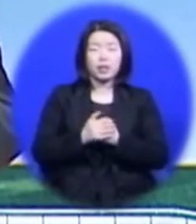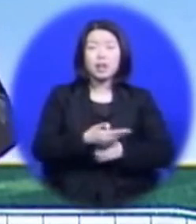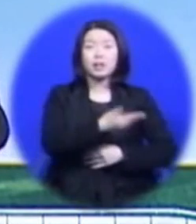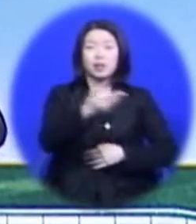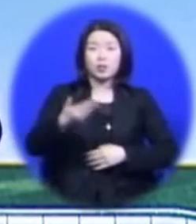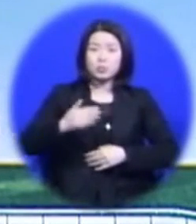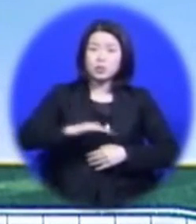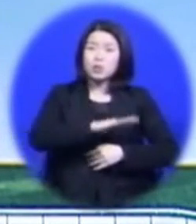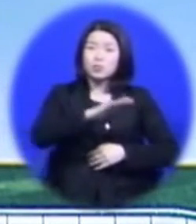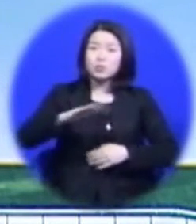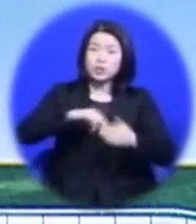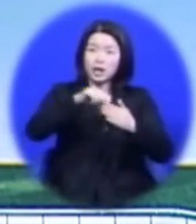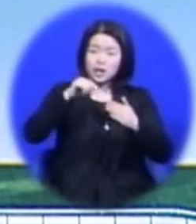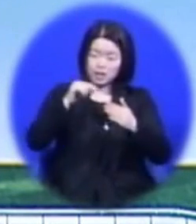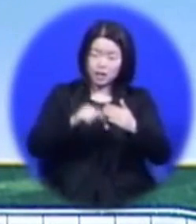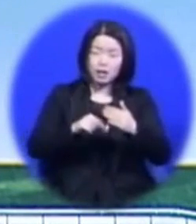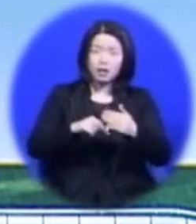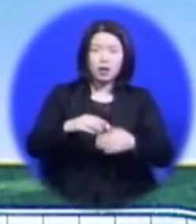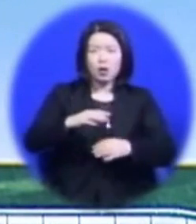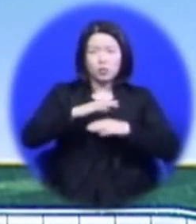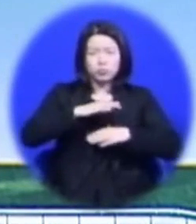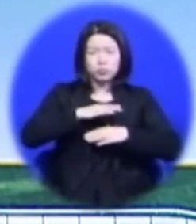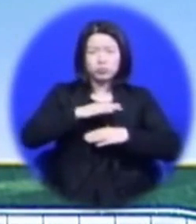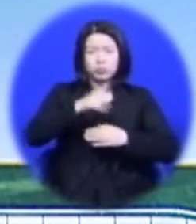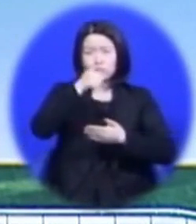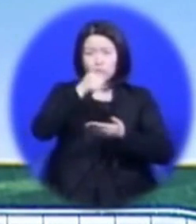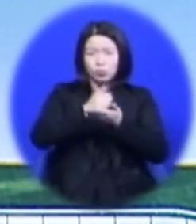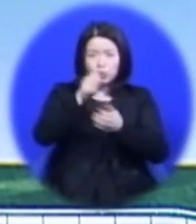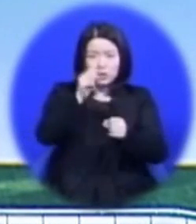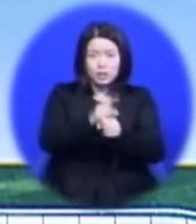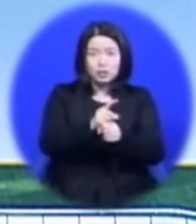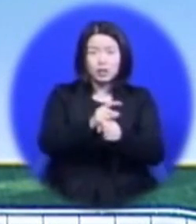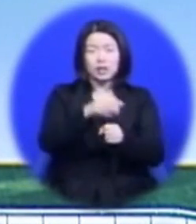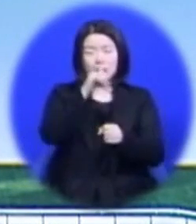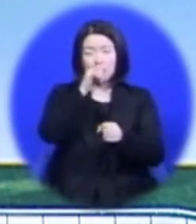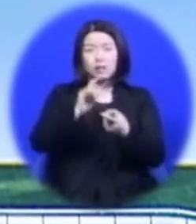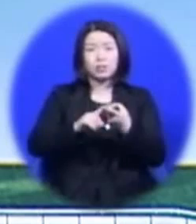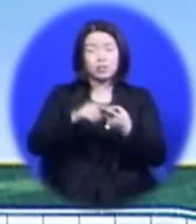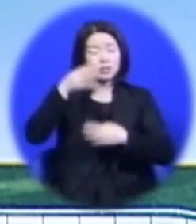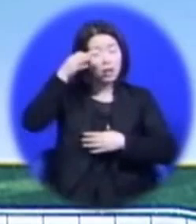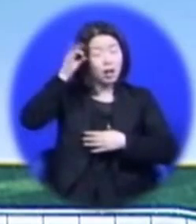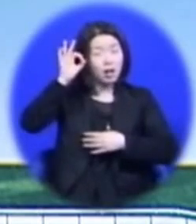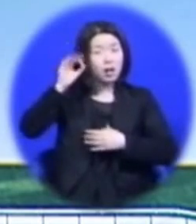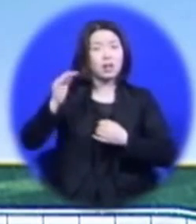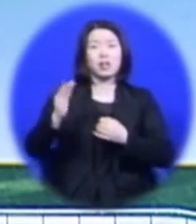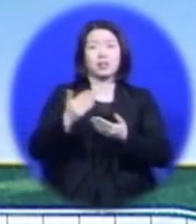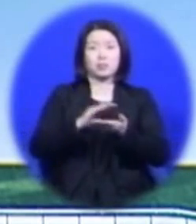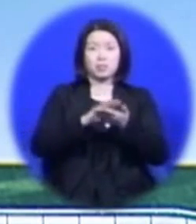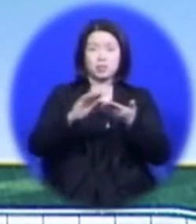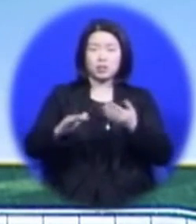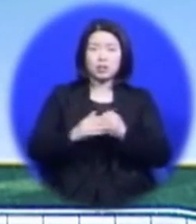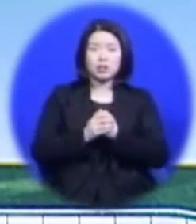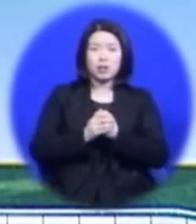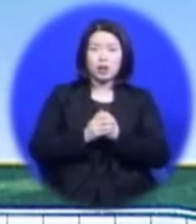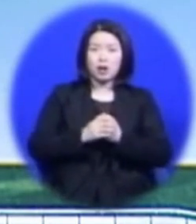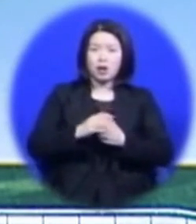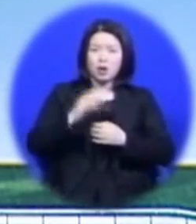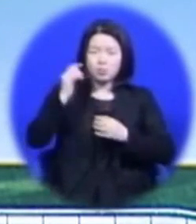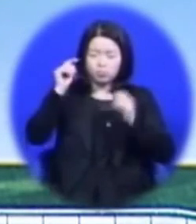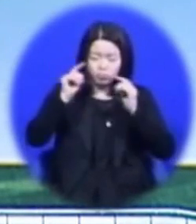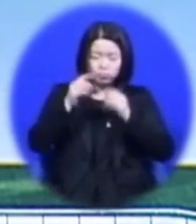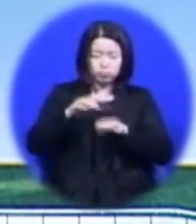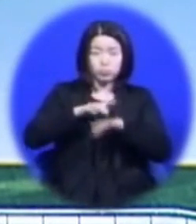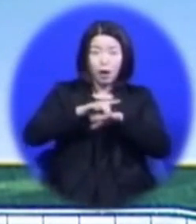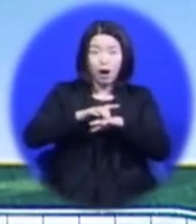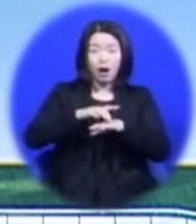여러분, 우리 안에 무서운 죄성이 있다는 것을 깨달으셔야 돼요. 괴물이 들어있는 겁니다, 우리